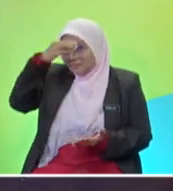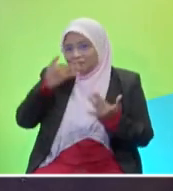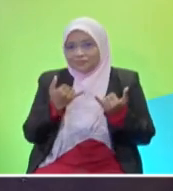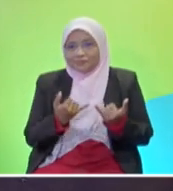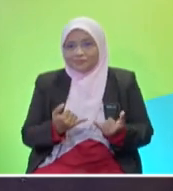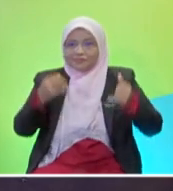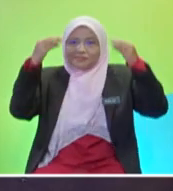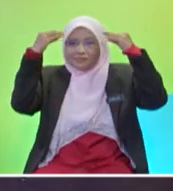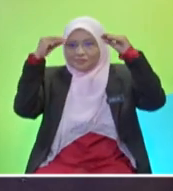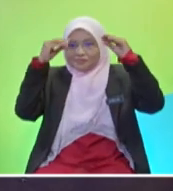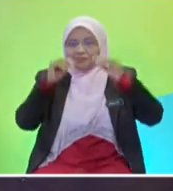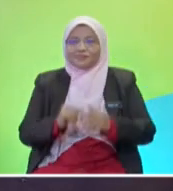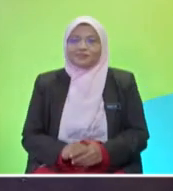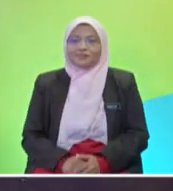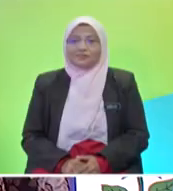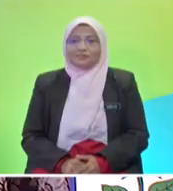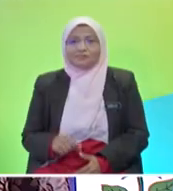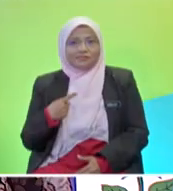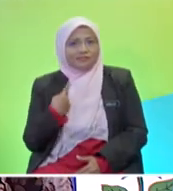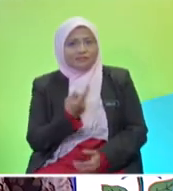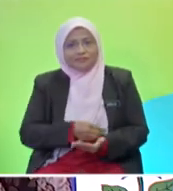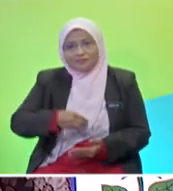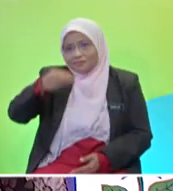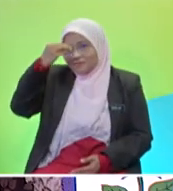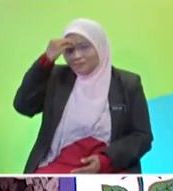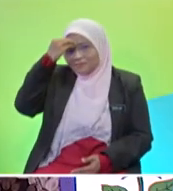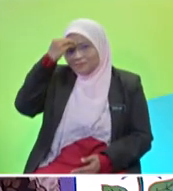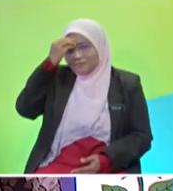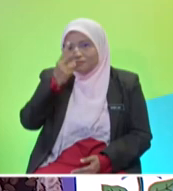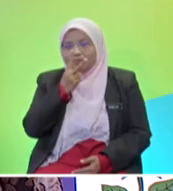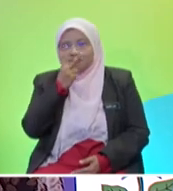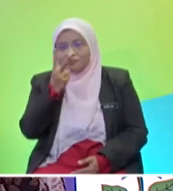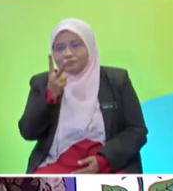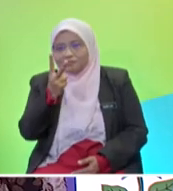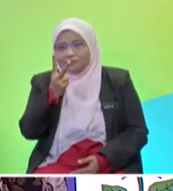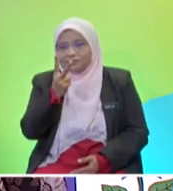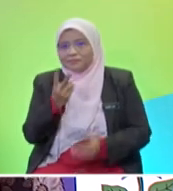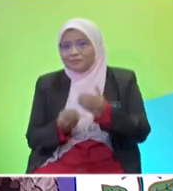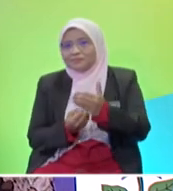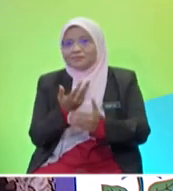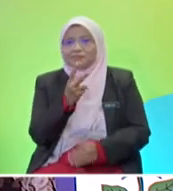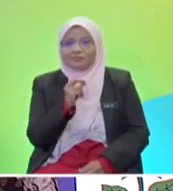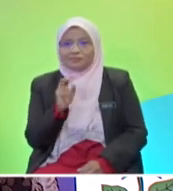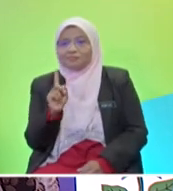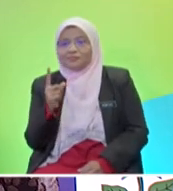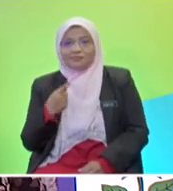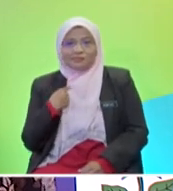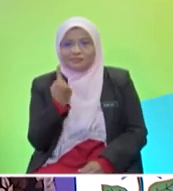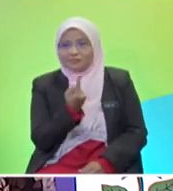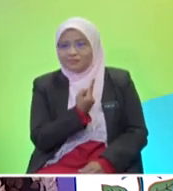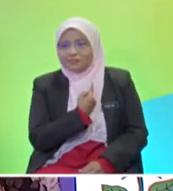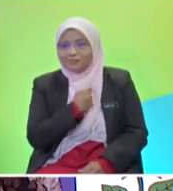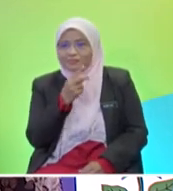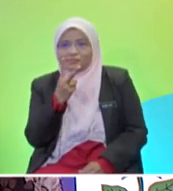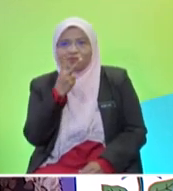murid-murid semua, kita akan belajar membuat penerokaan ke atas tumbuh-tumbuhan, di mana Mira dan murid-murid